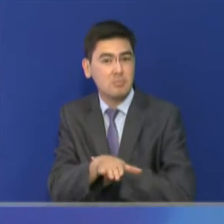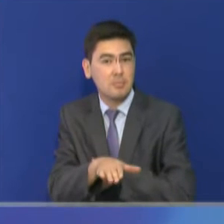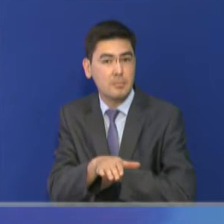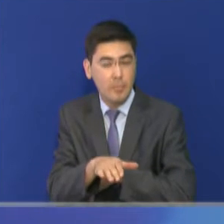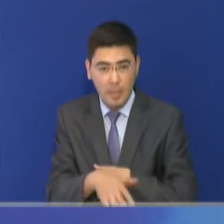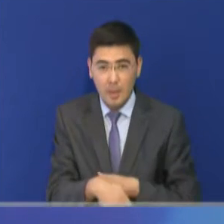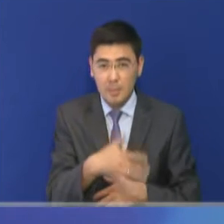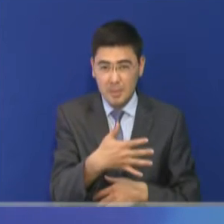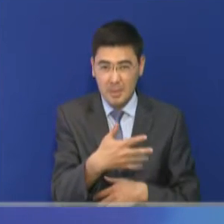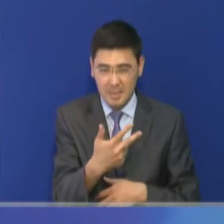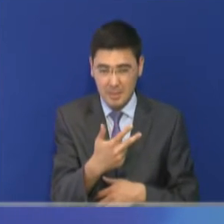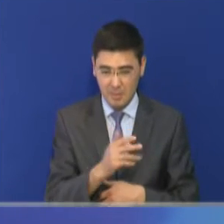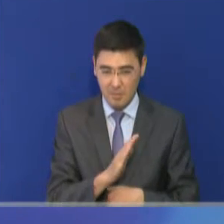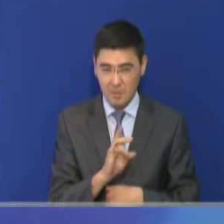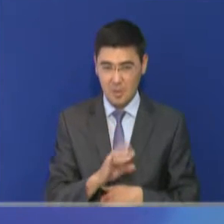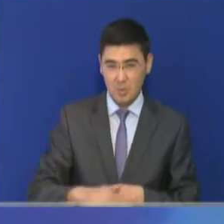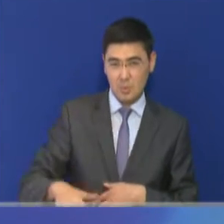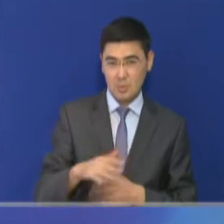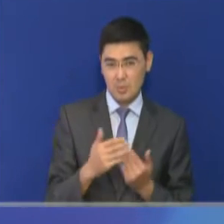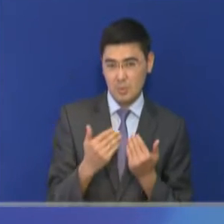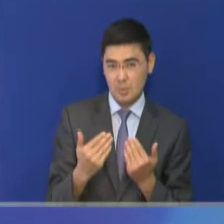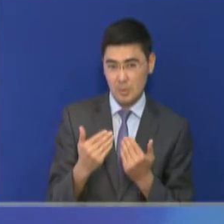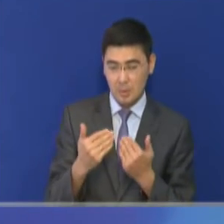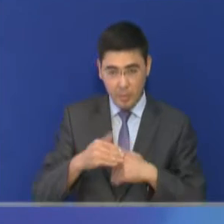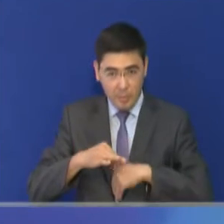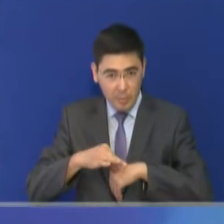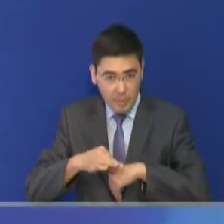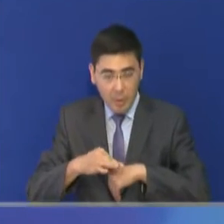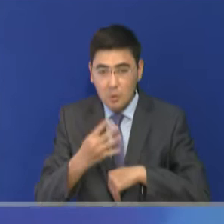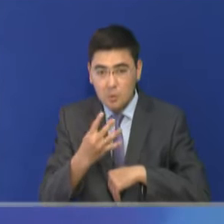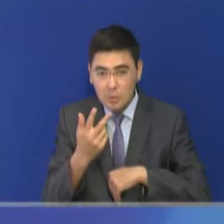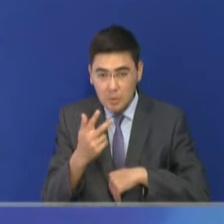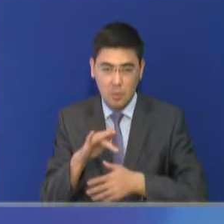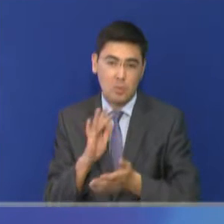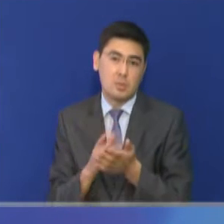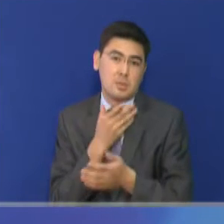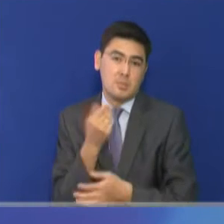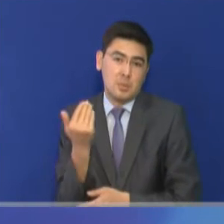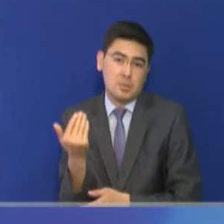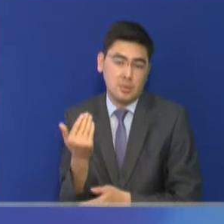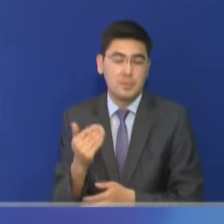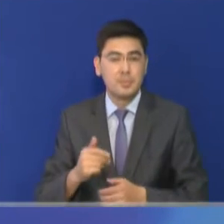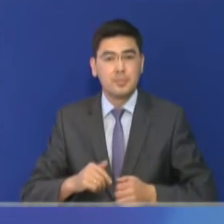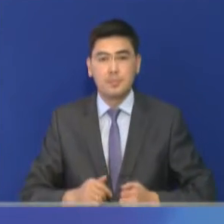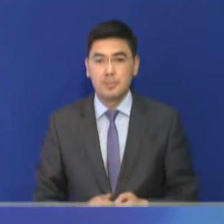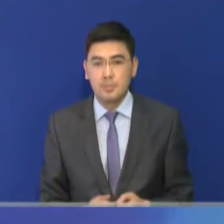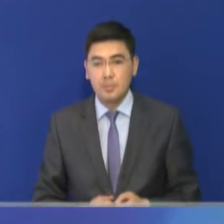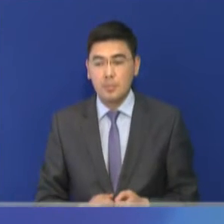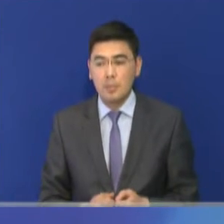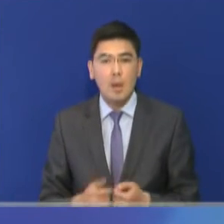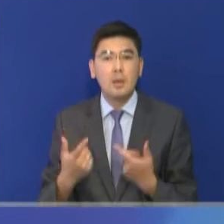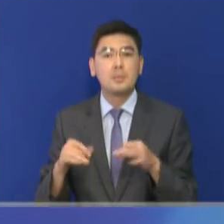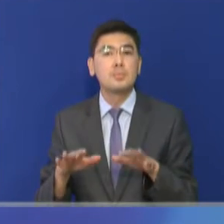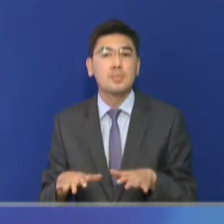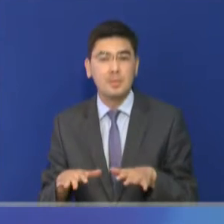Из 53 подтвержденных случаев коронавируса в области 43 человека в городе Семей. Основным очагом по официальным